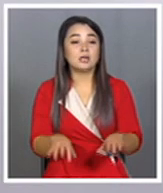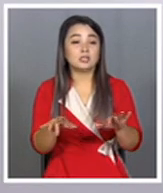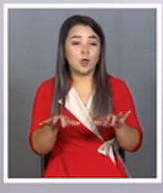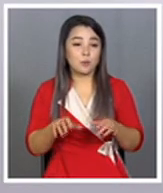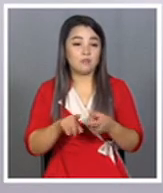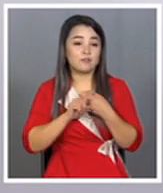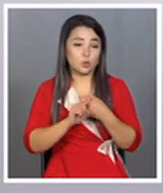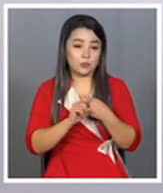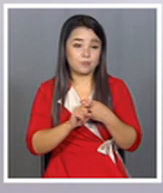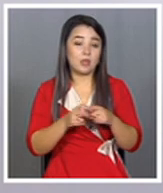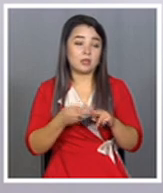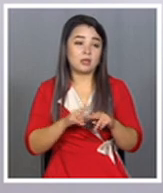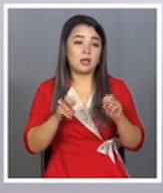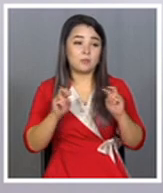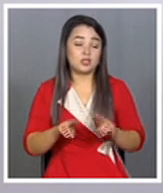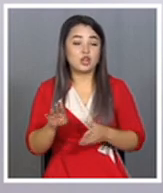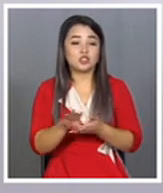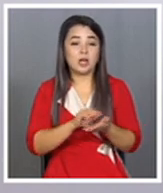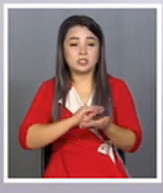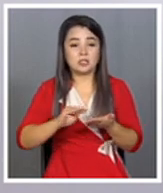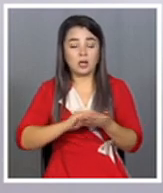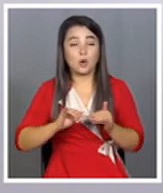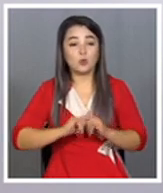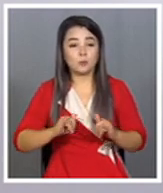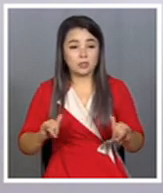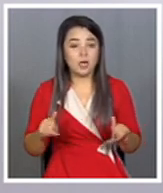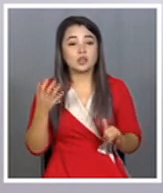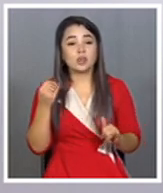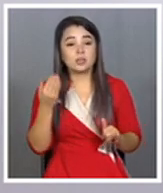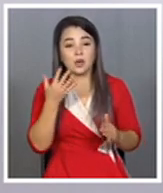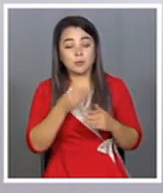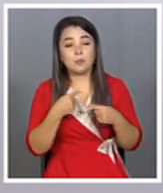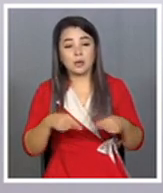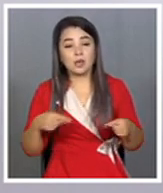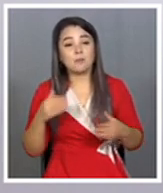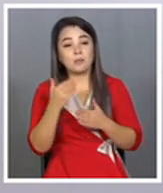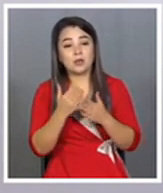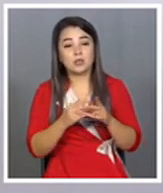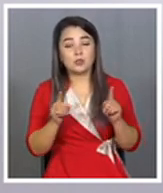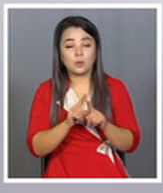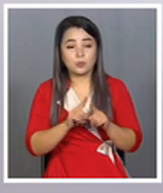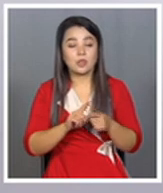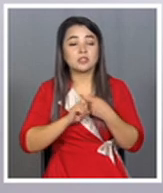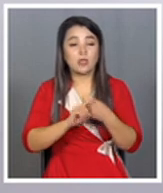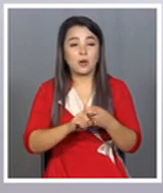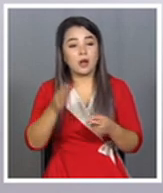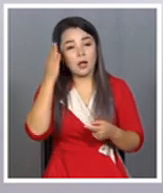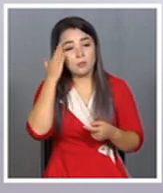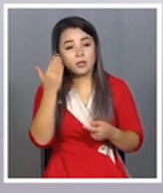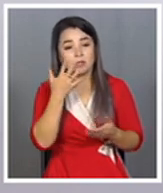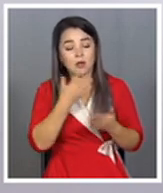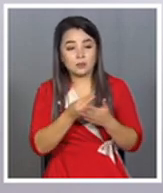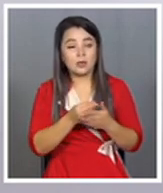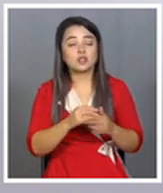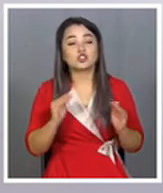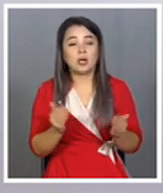Компьютерлік вирус арнайы жазылған көбеюге және басқа бағдарламаларға жұғуға қабілетті